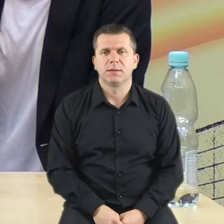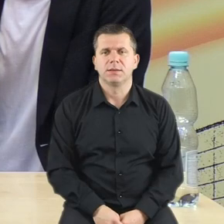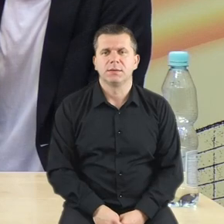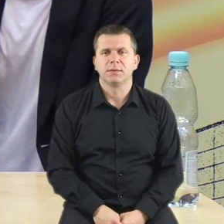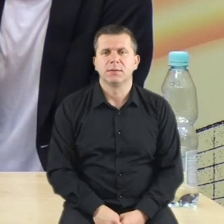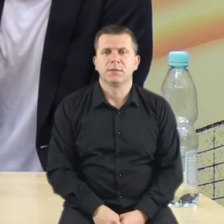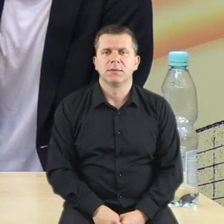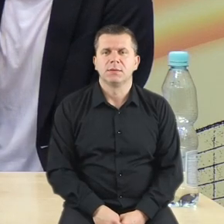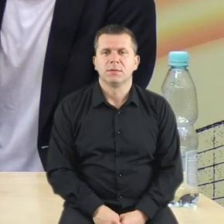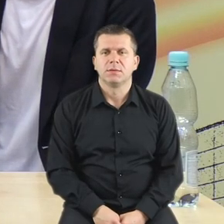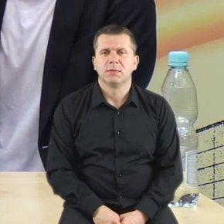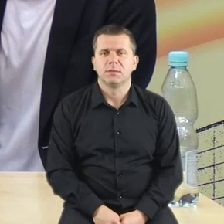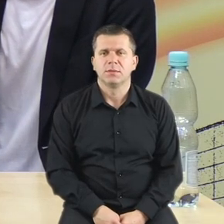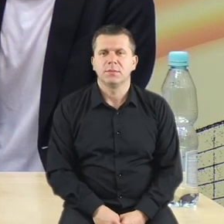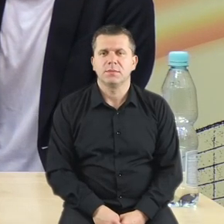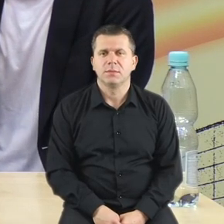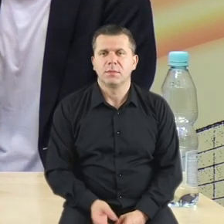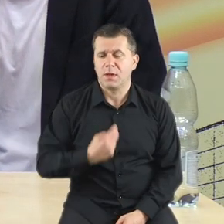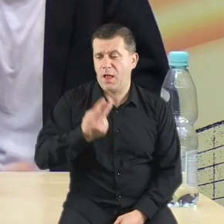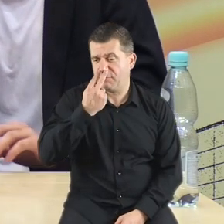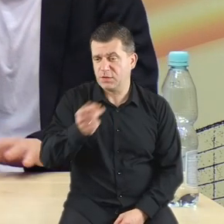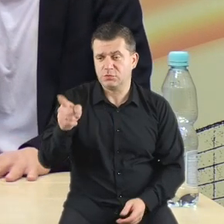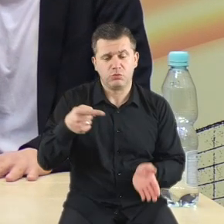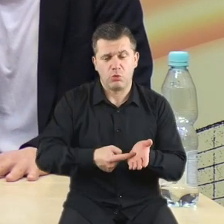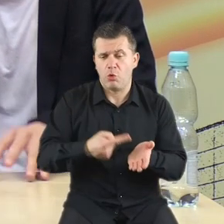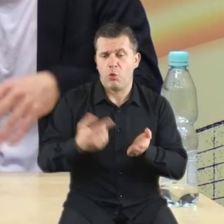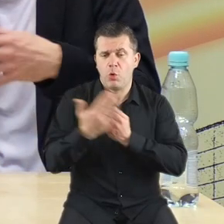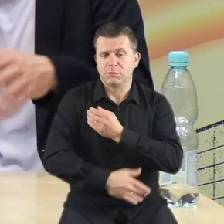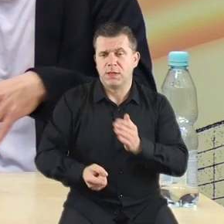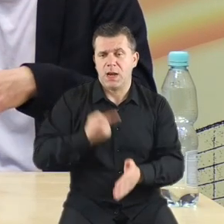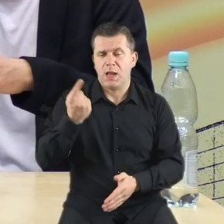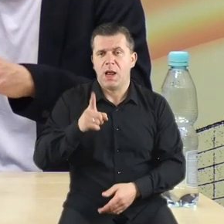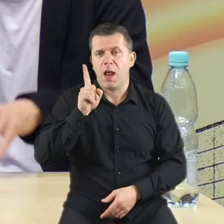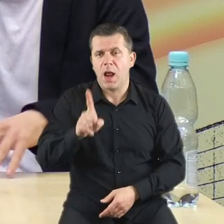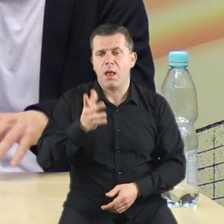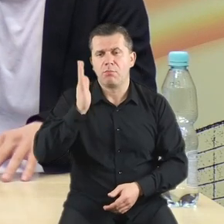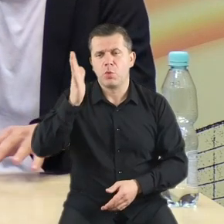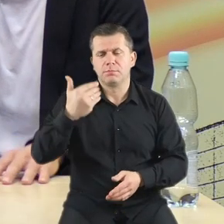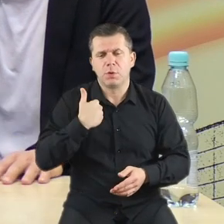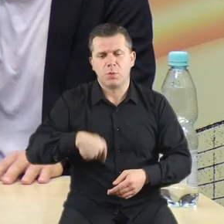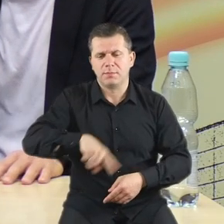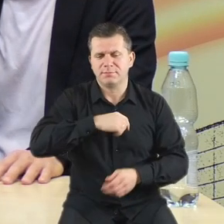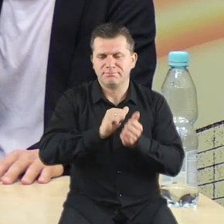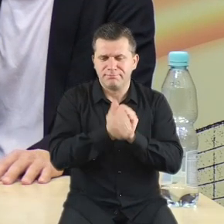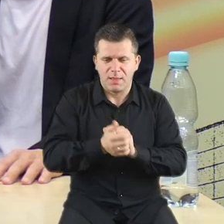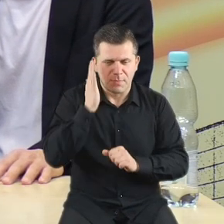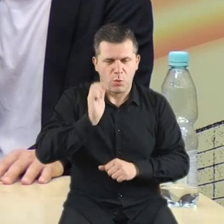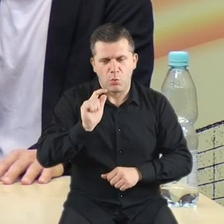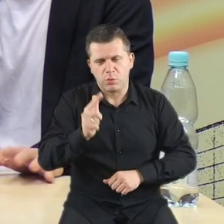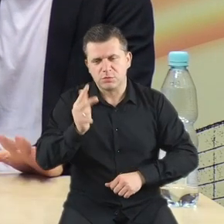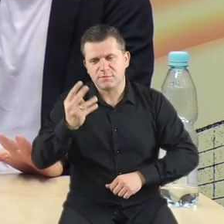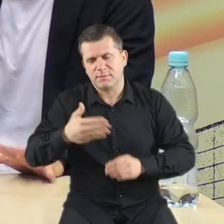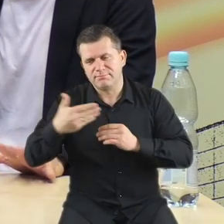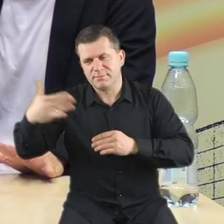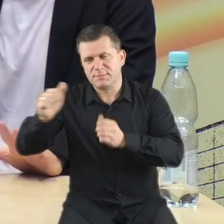No i wtedy właściwie, wtedy widziałem go ostatni raz. Ale myśmy potem zmieniali mieszkanie, bo drugie, trzecie, czwarte. Ja